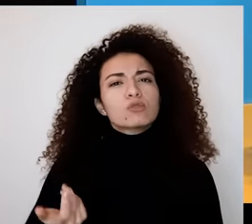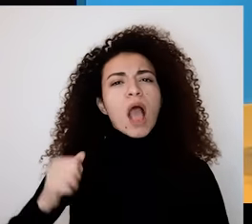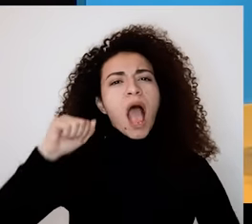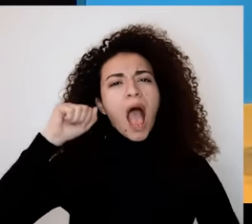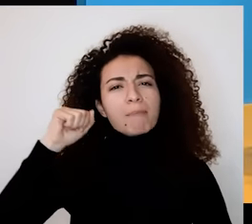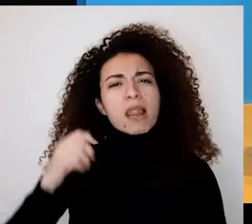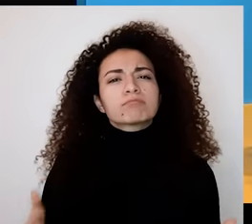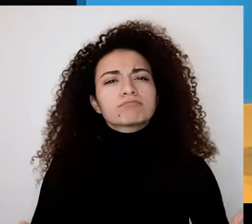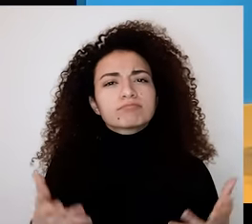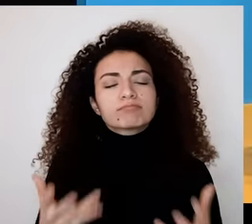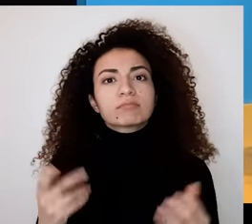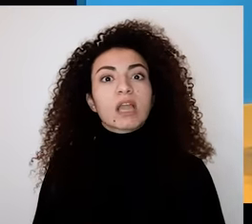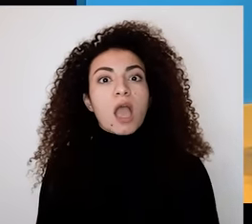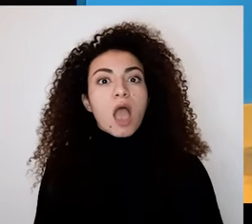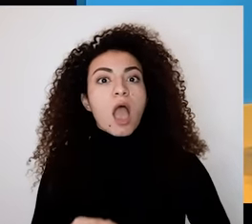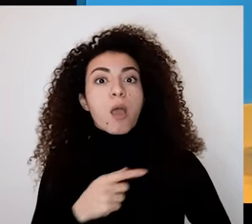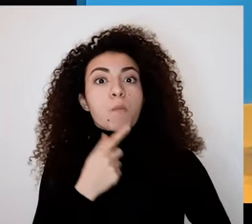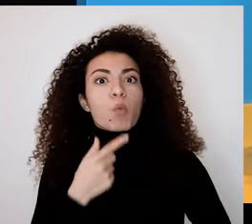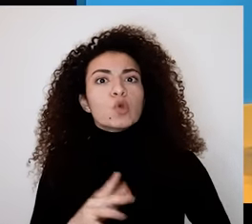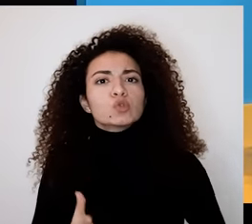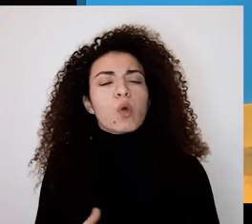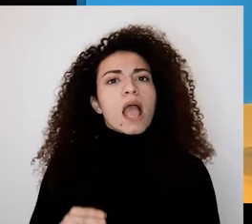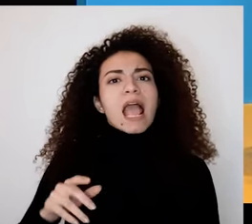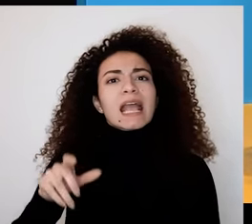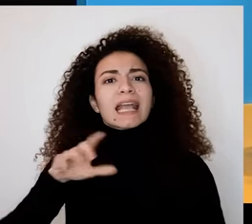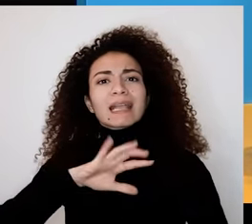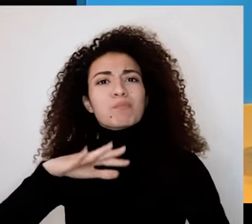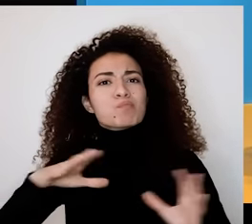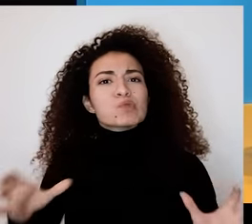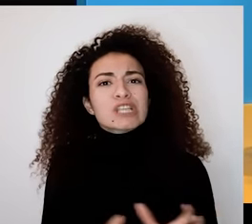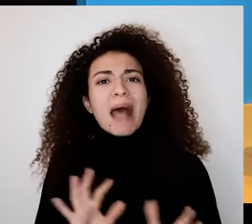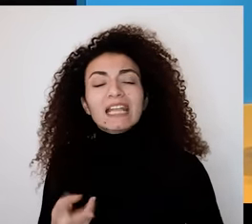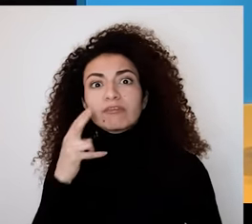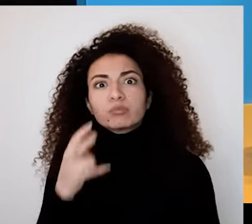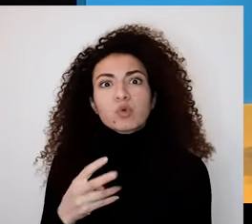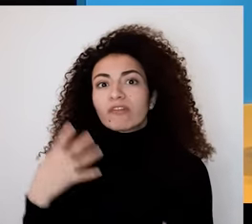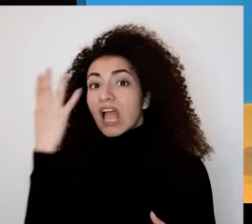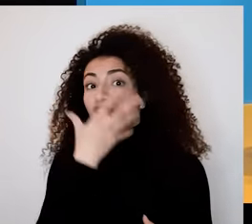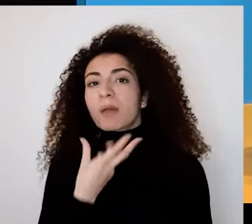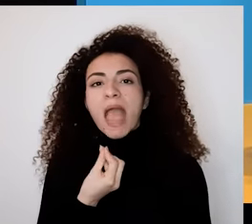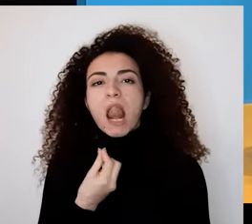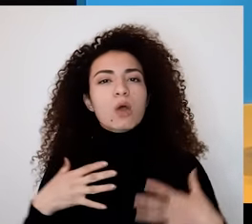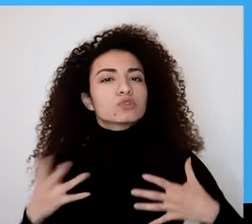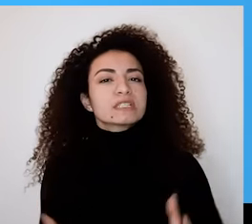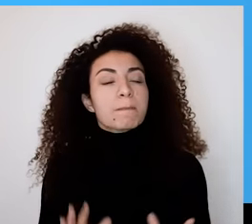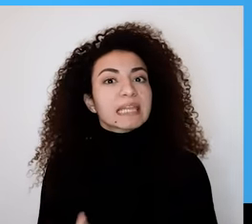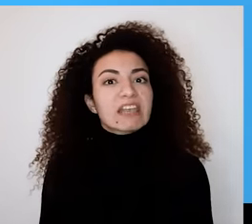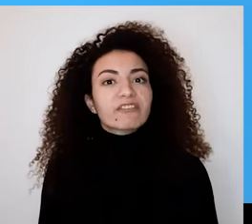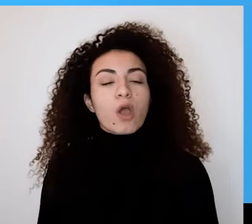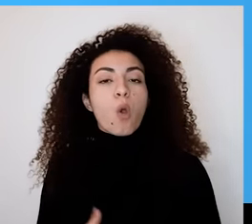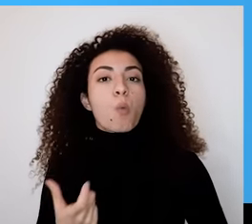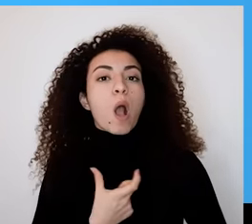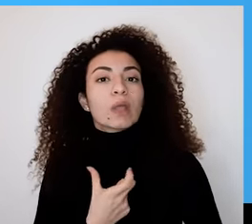قامت فيها منظمة Pro Infamous سويسرية حيث بتطرح تساؤل عن معايير الجمال أو الجسد لو